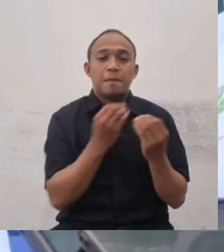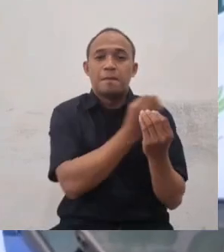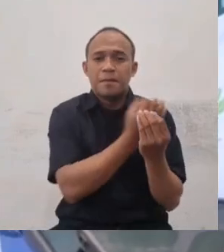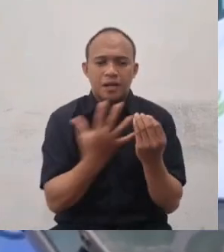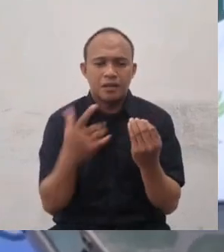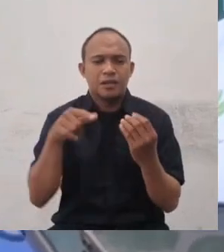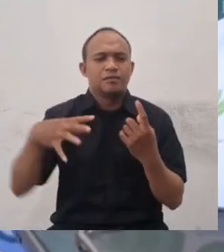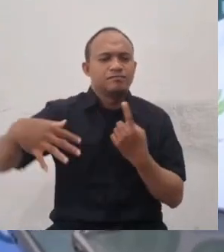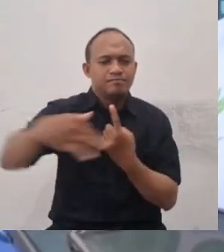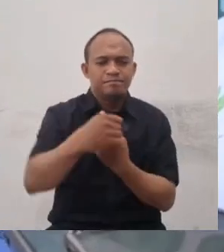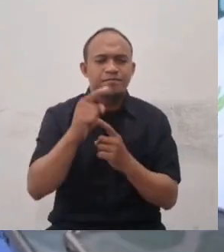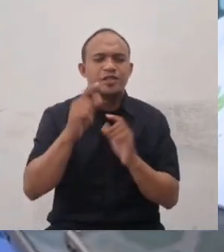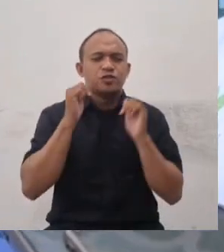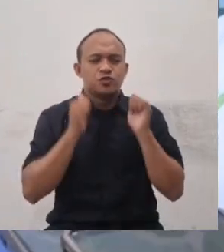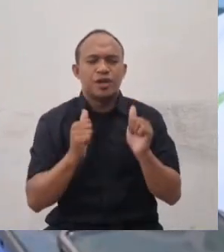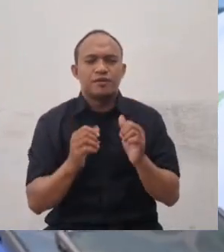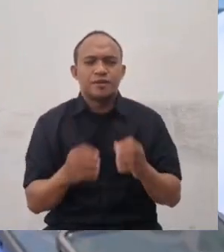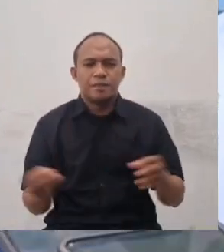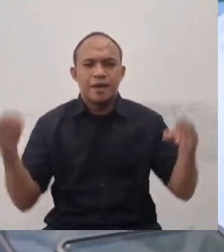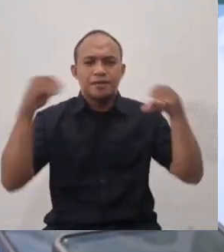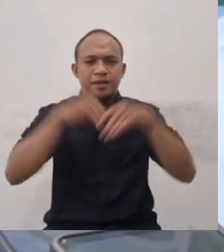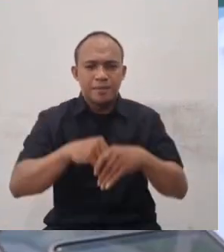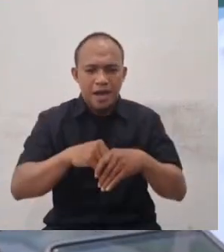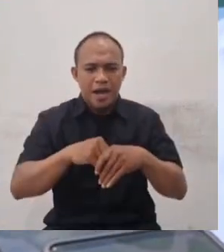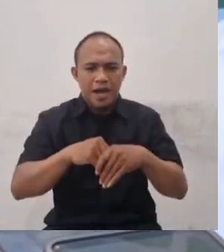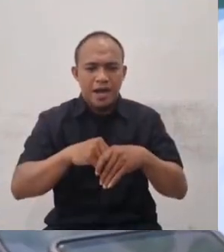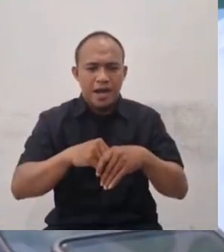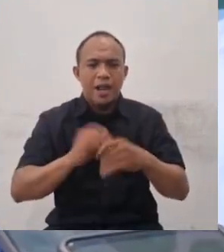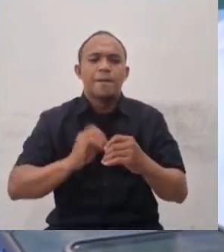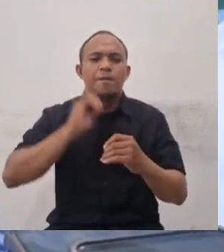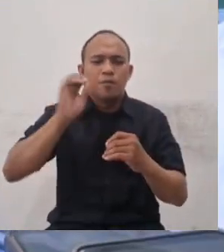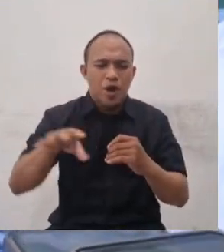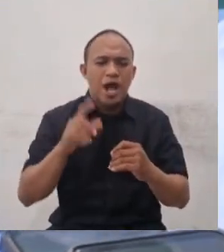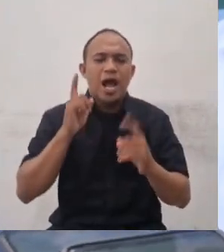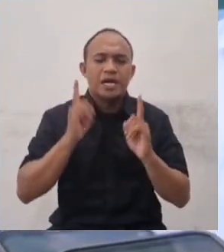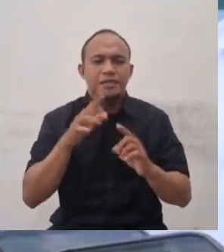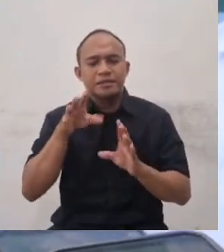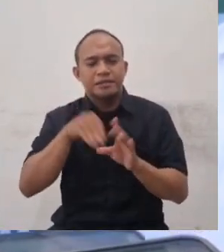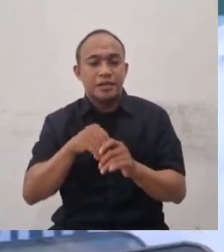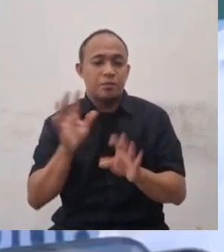masyarakat supaya sampah-sampah ini juga tidak dibuang sembarangan.